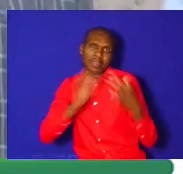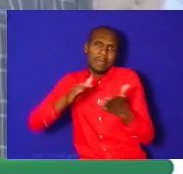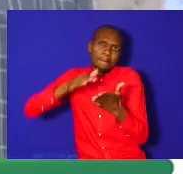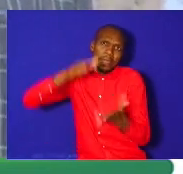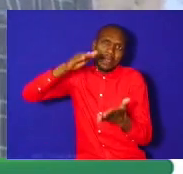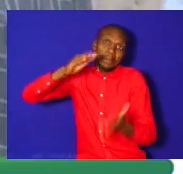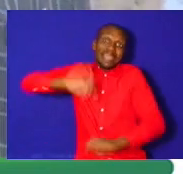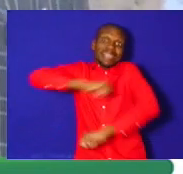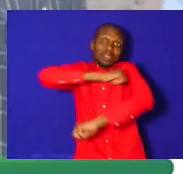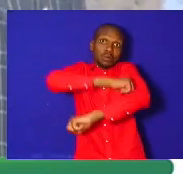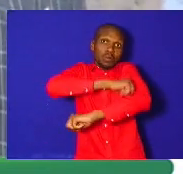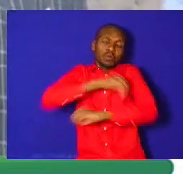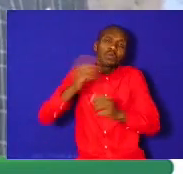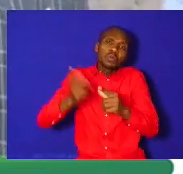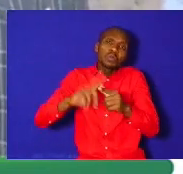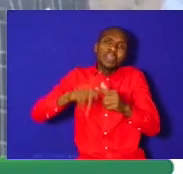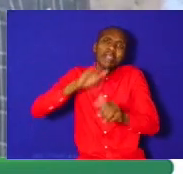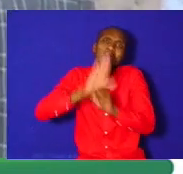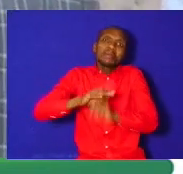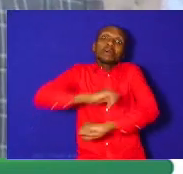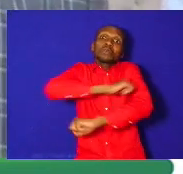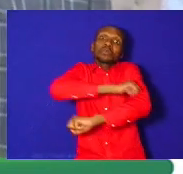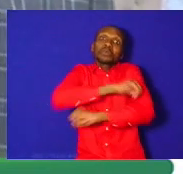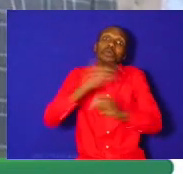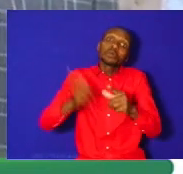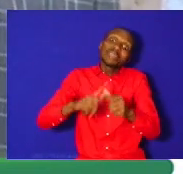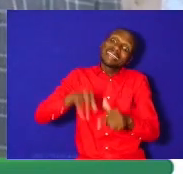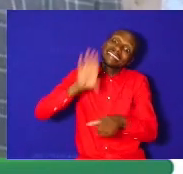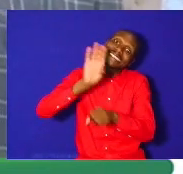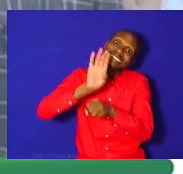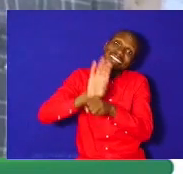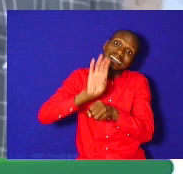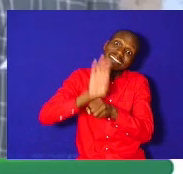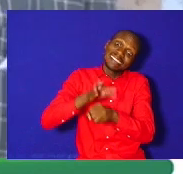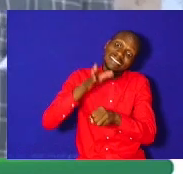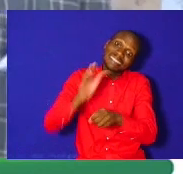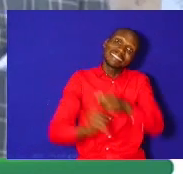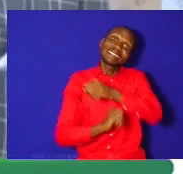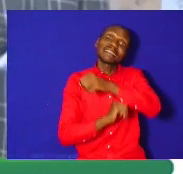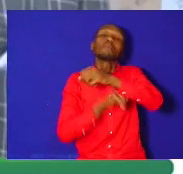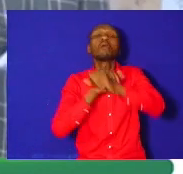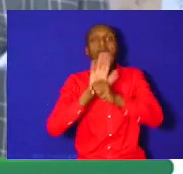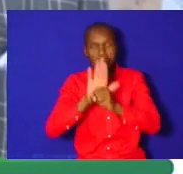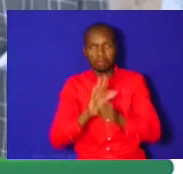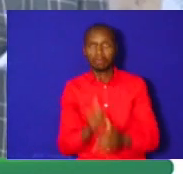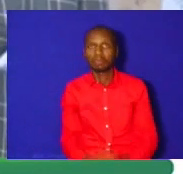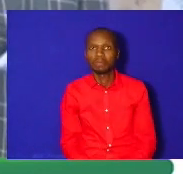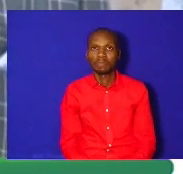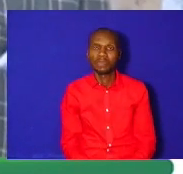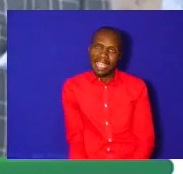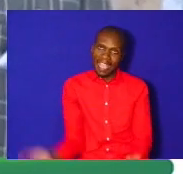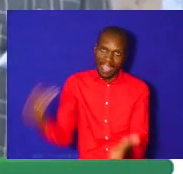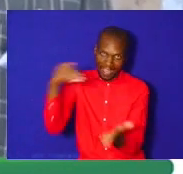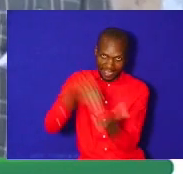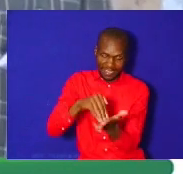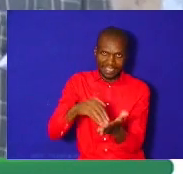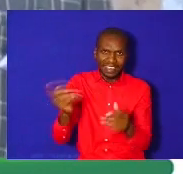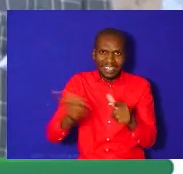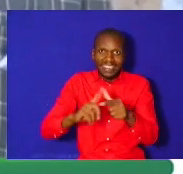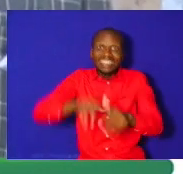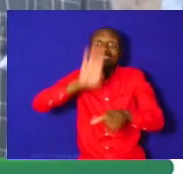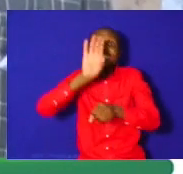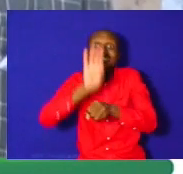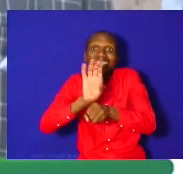kama Cardinal Tunga Yesu kuna zingine ni maneno ya kanisa pia mambo ya